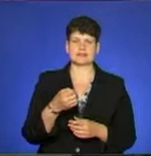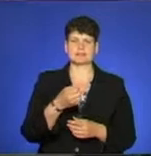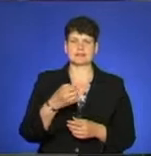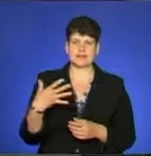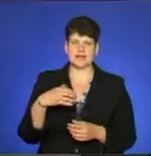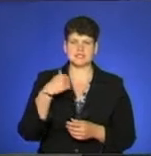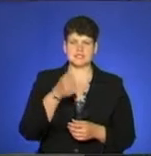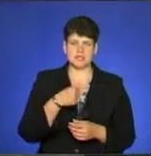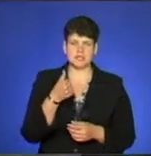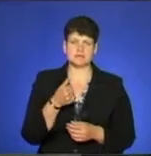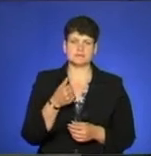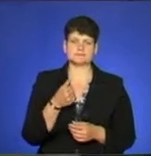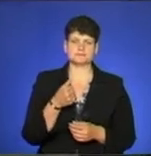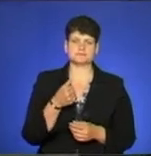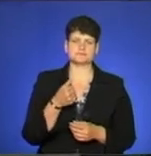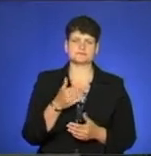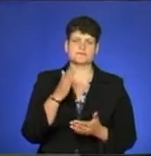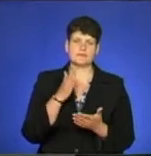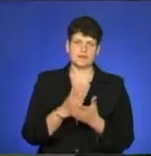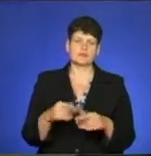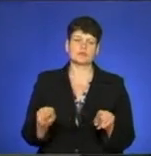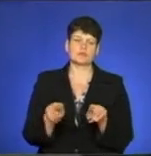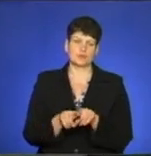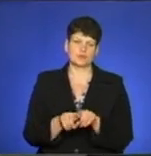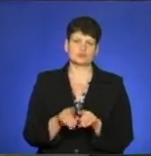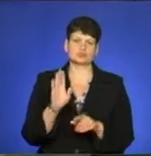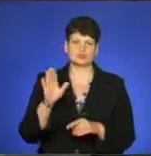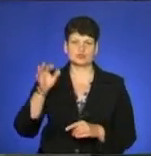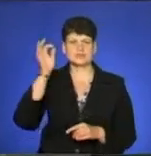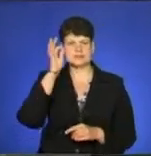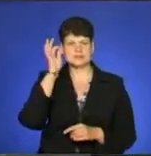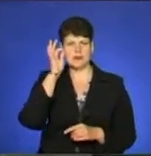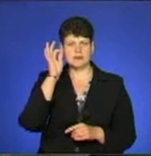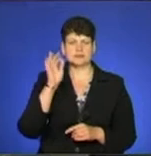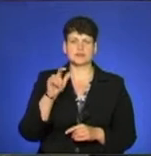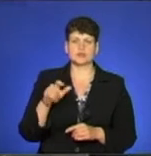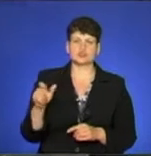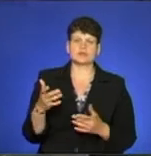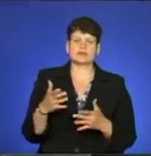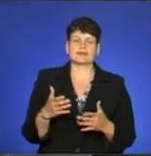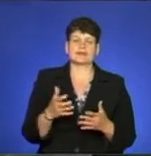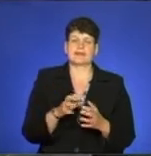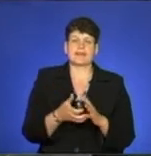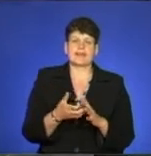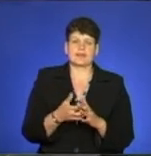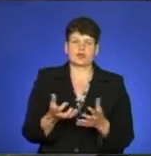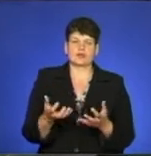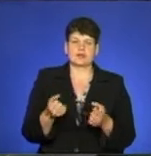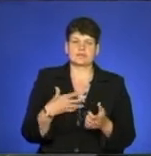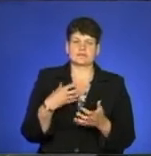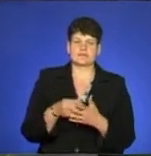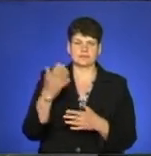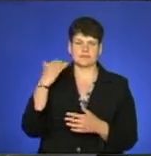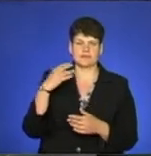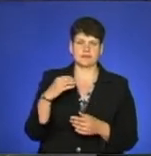14-15 рік, мають також бути згадані, от, і люди, котрі не доотримали в свій час, а